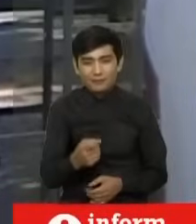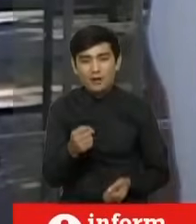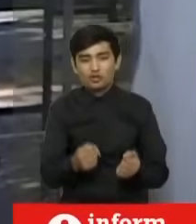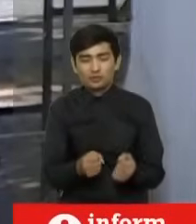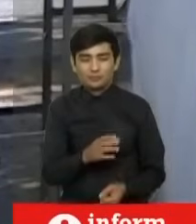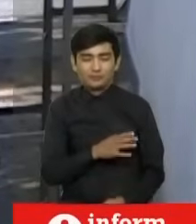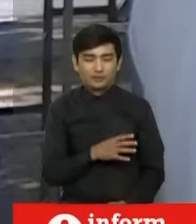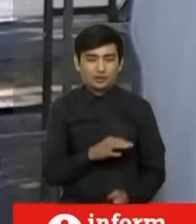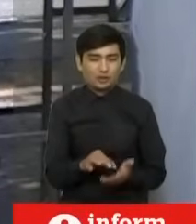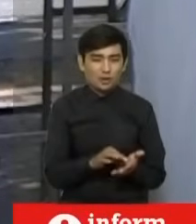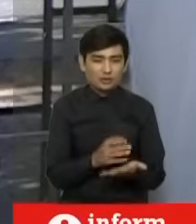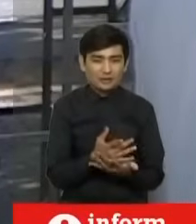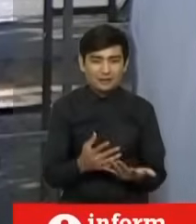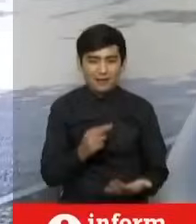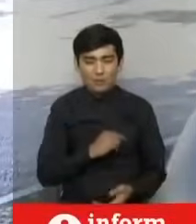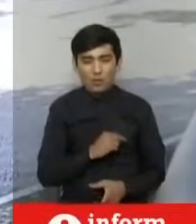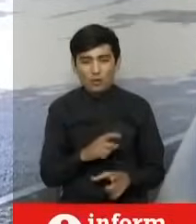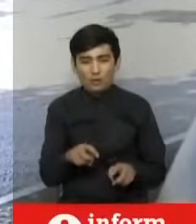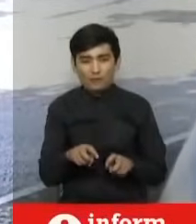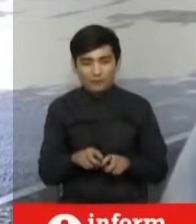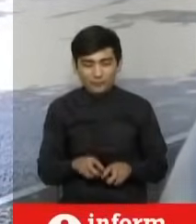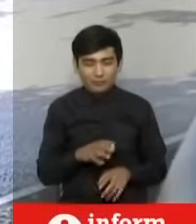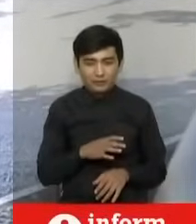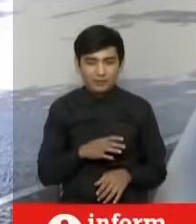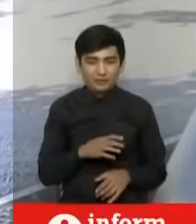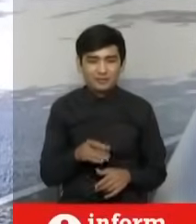может находиться сразу несколько работников.